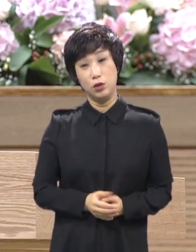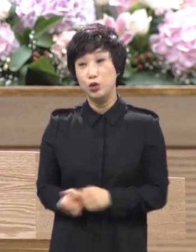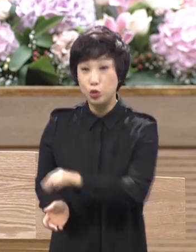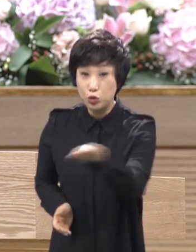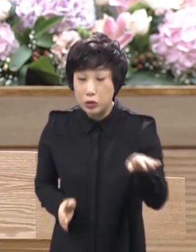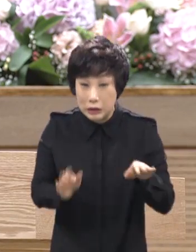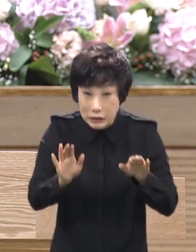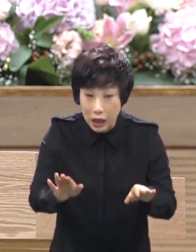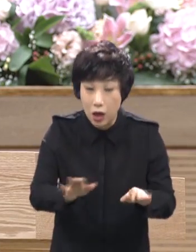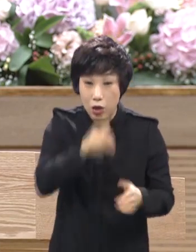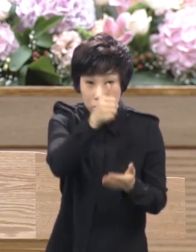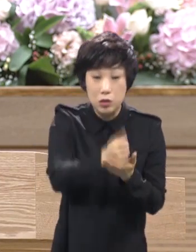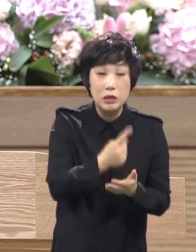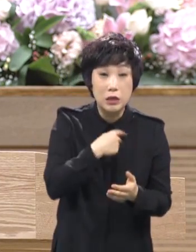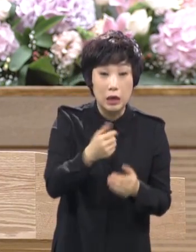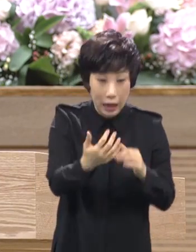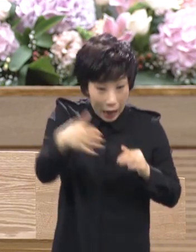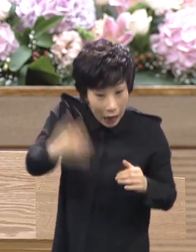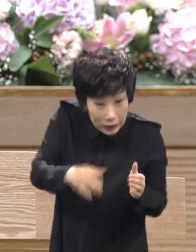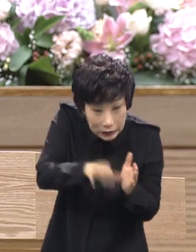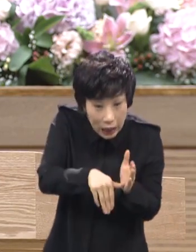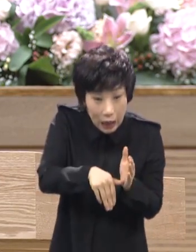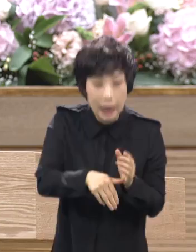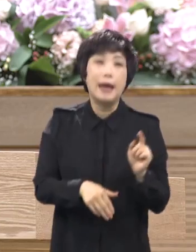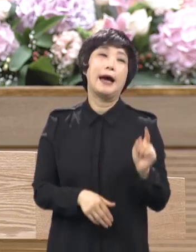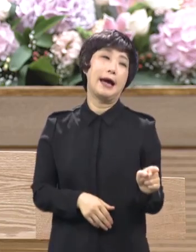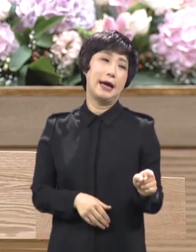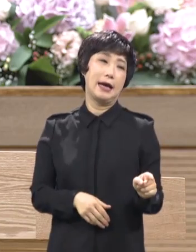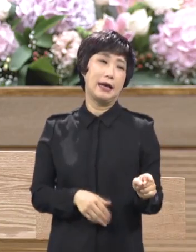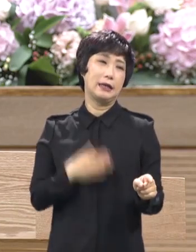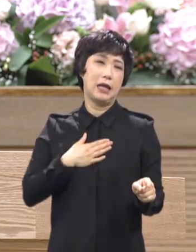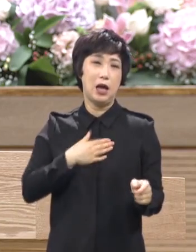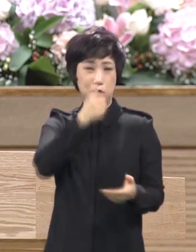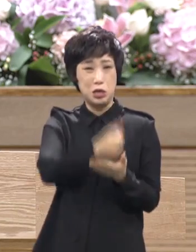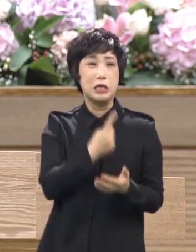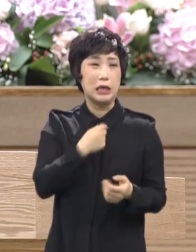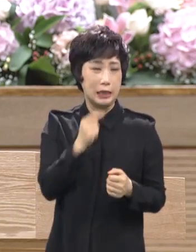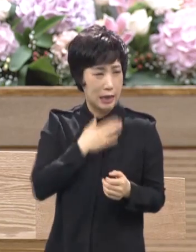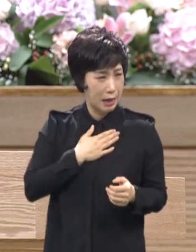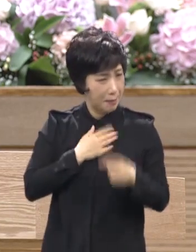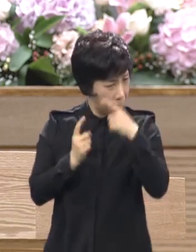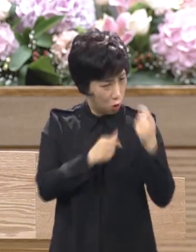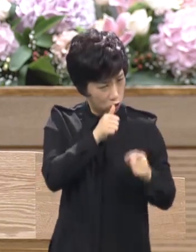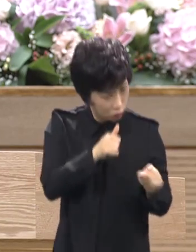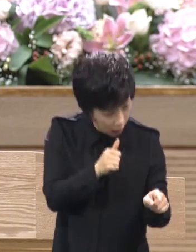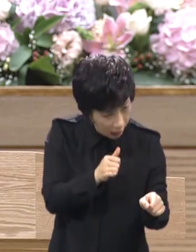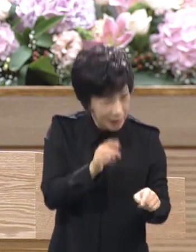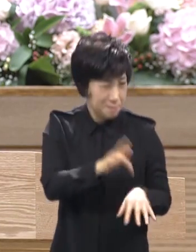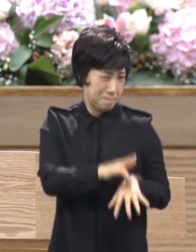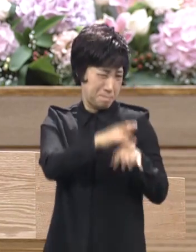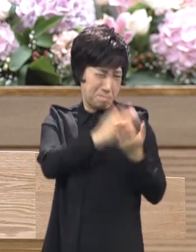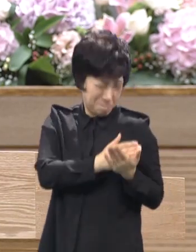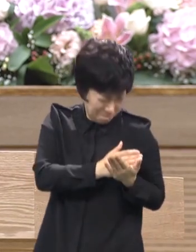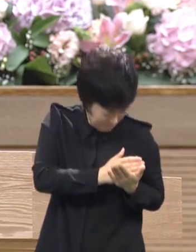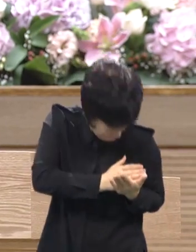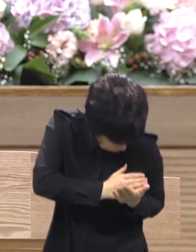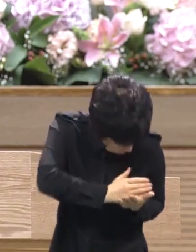우리는 정말로 죄를 짓기 전부터 이님이 죄를 짓도록 나를 미혹하는구나. 사단아,